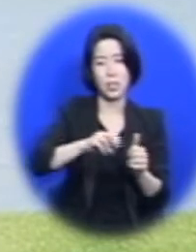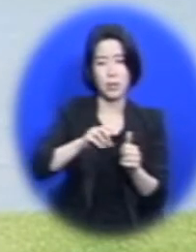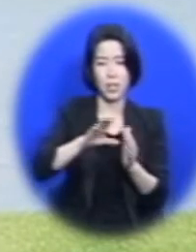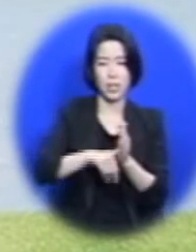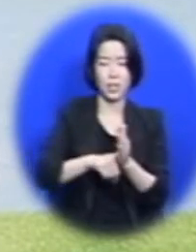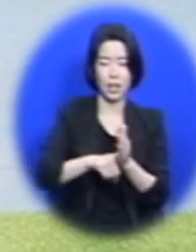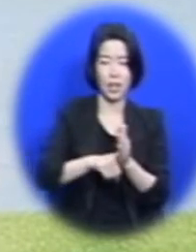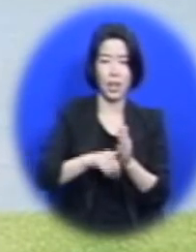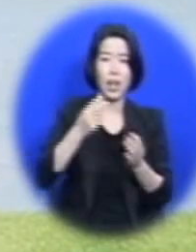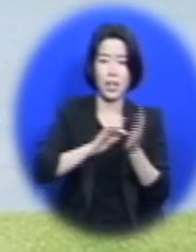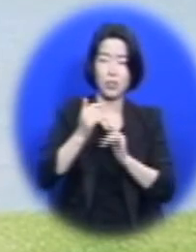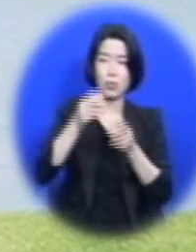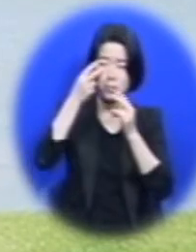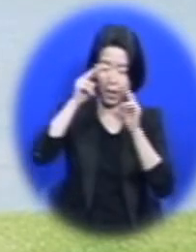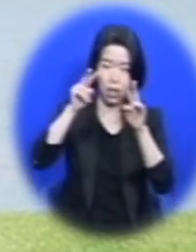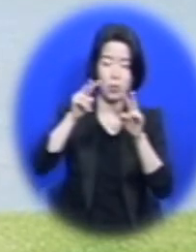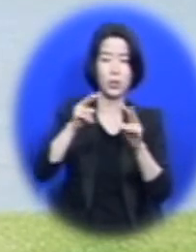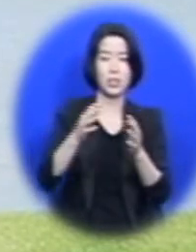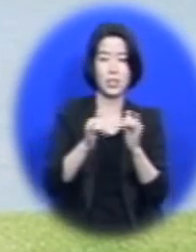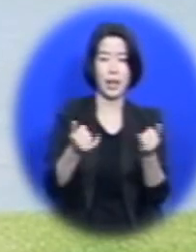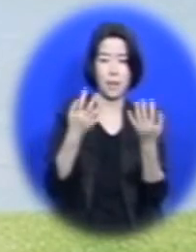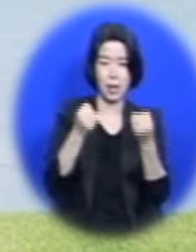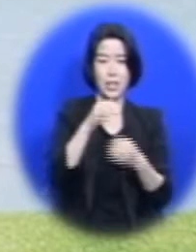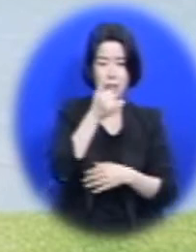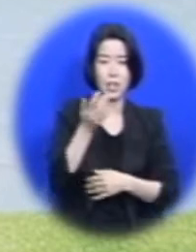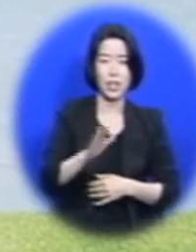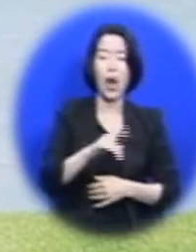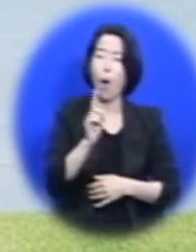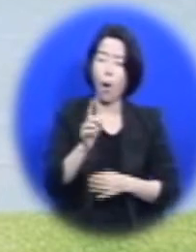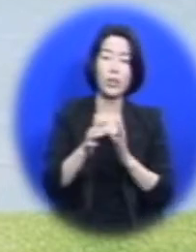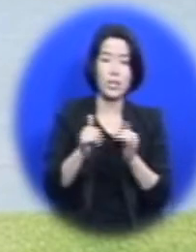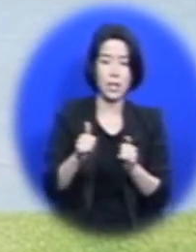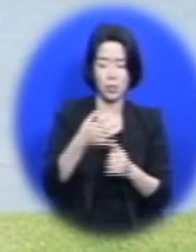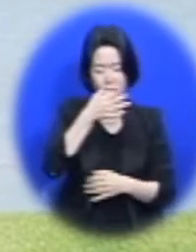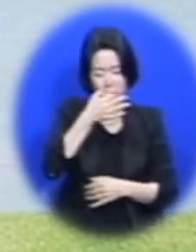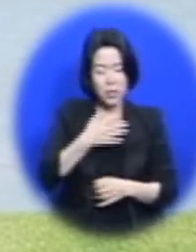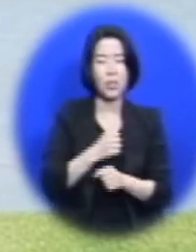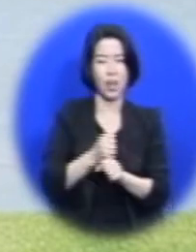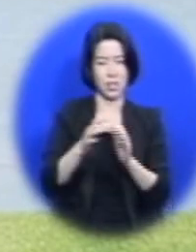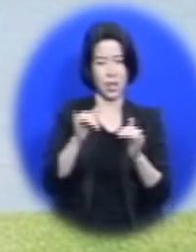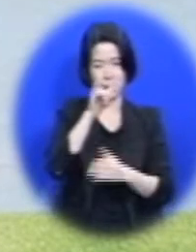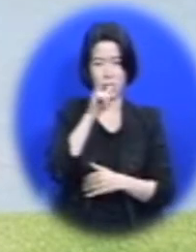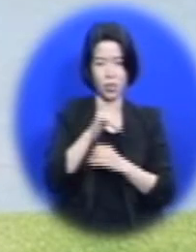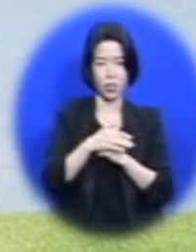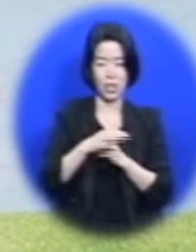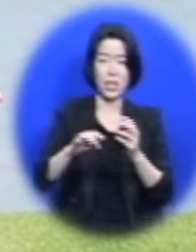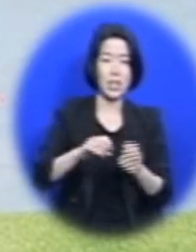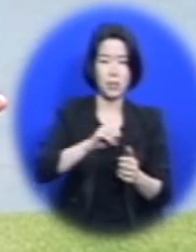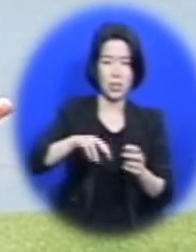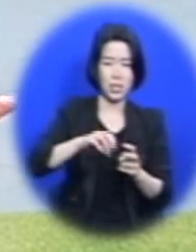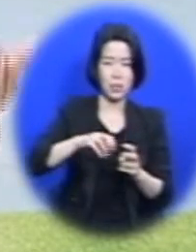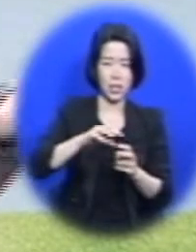하는 분들이 많습니다. 그러나 어떤 분들은 정말 힘들어하는 분들도 계십니다. 24시간